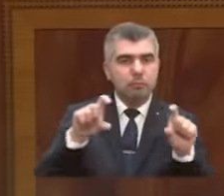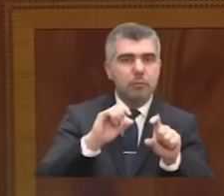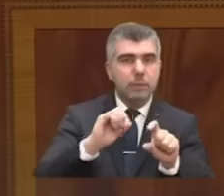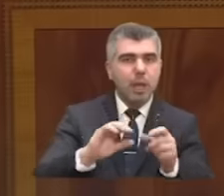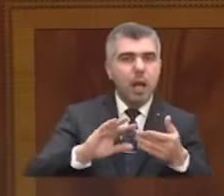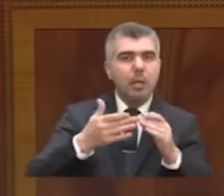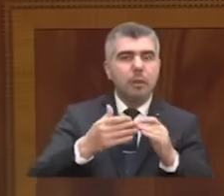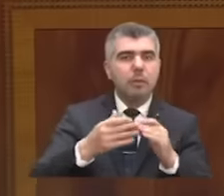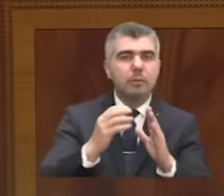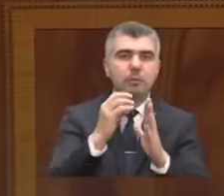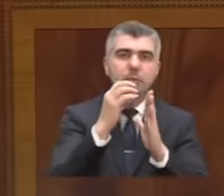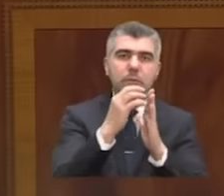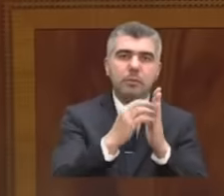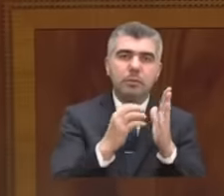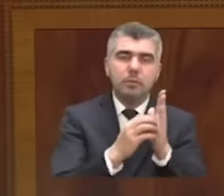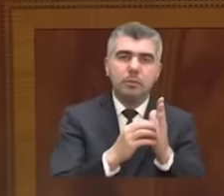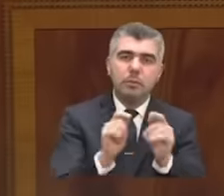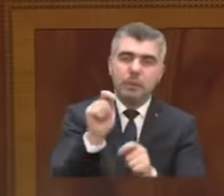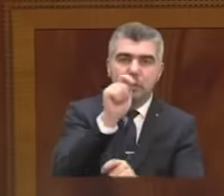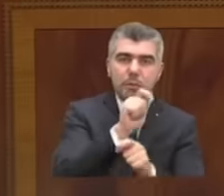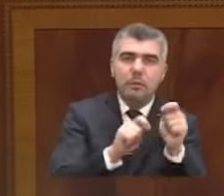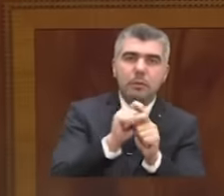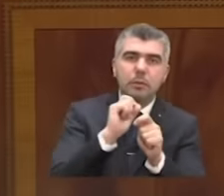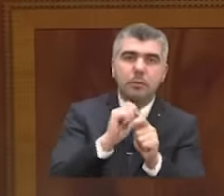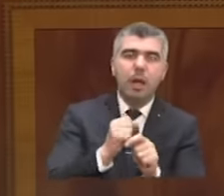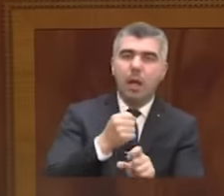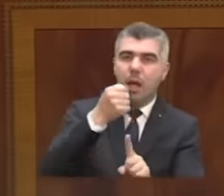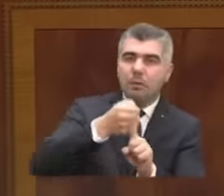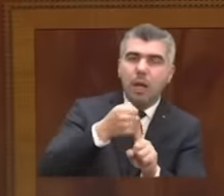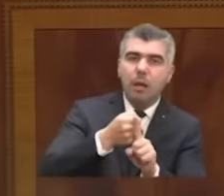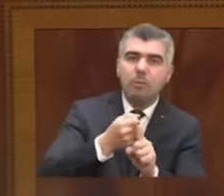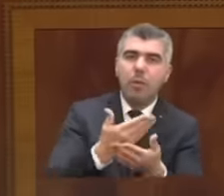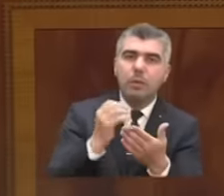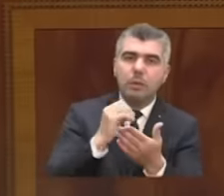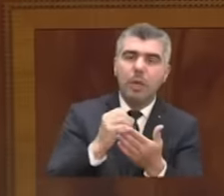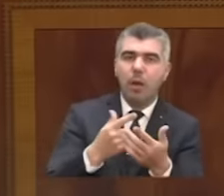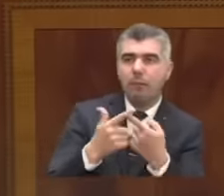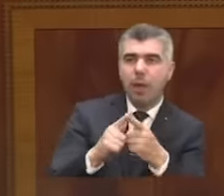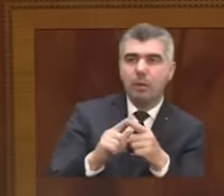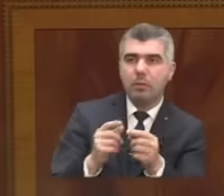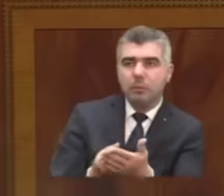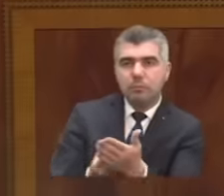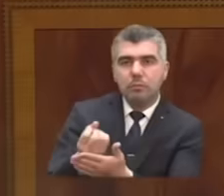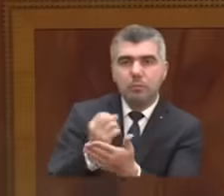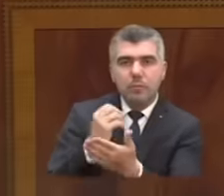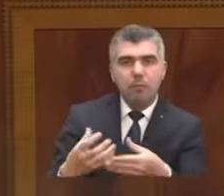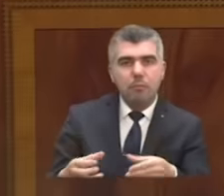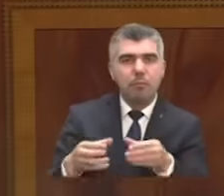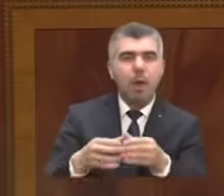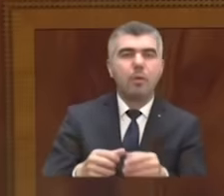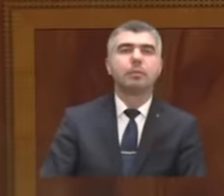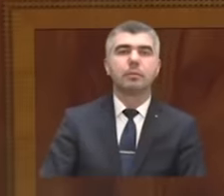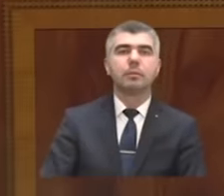على صيغ وآليات متنوعة للتدخل والمعالجة، مع العمل على تأطير